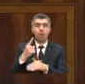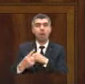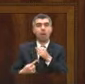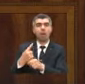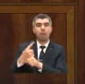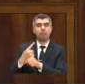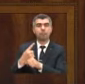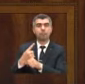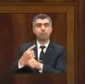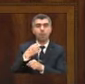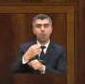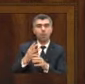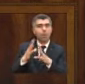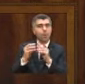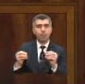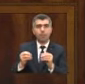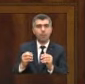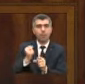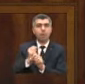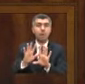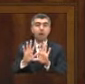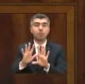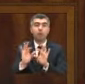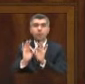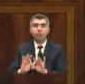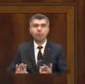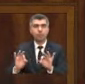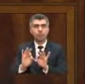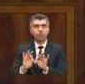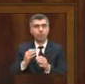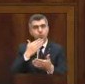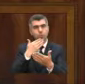ونص وهما خاويين هاد لي بوست. ولهذا خاص الإلزامية ديال هاد الأطباء باش يكونوا في